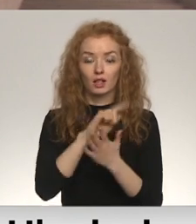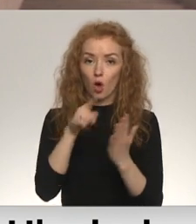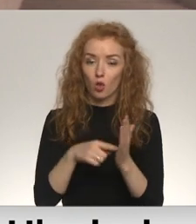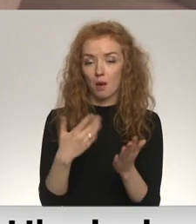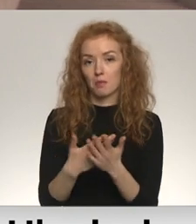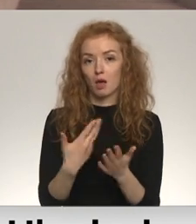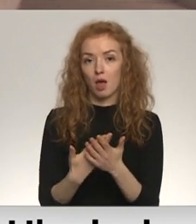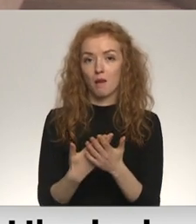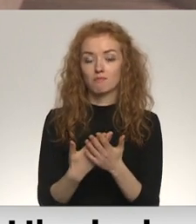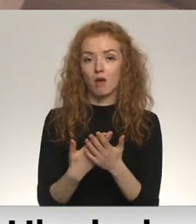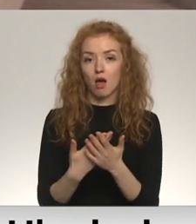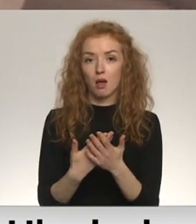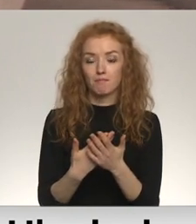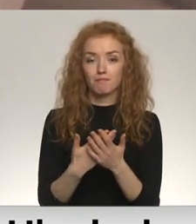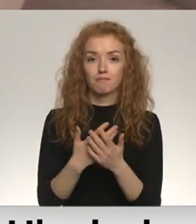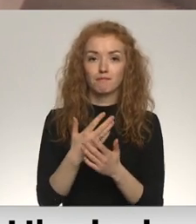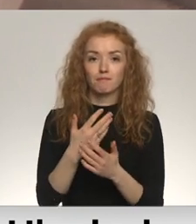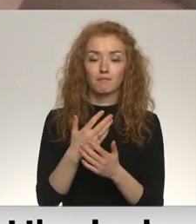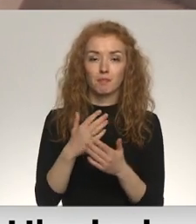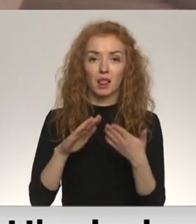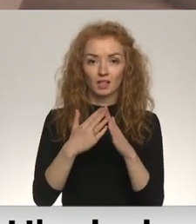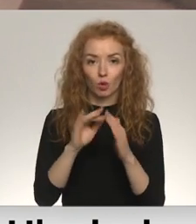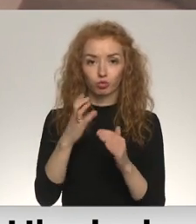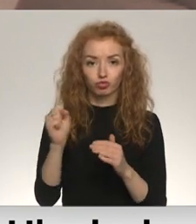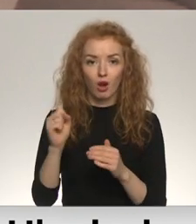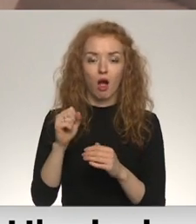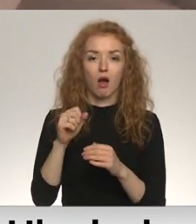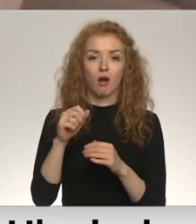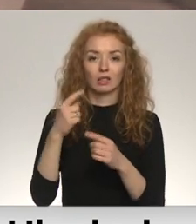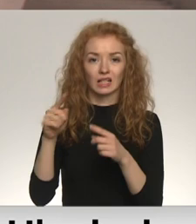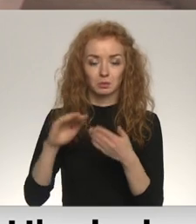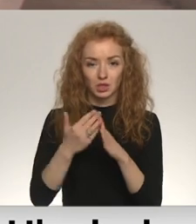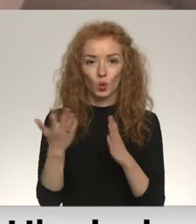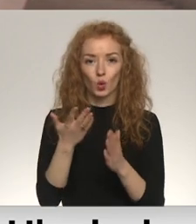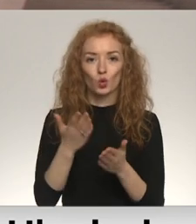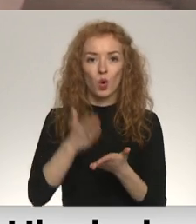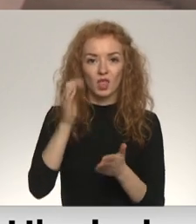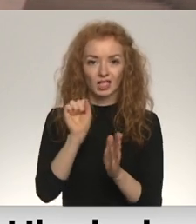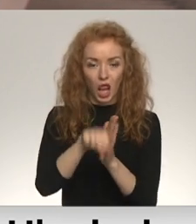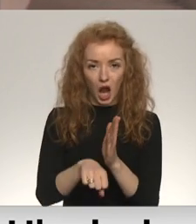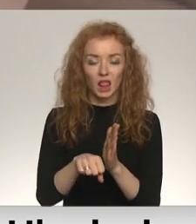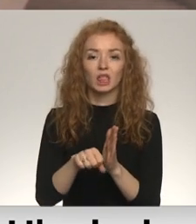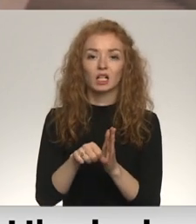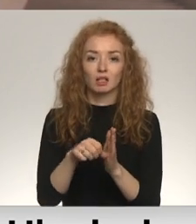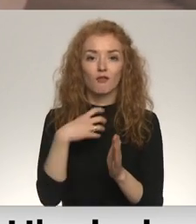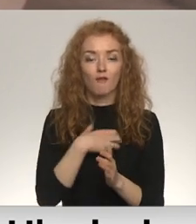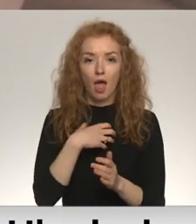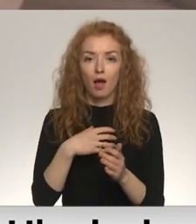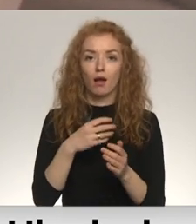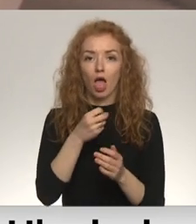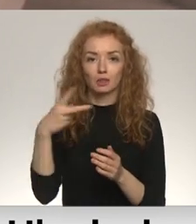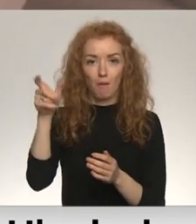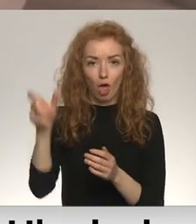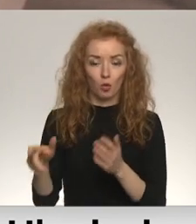viņi saredz, ka pilsētā Irpeņa un Buča, kur ir notikušie slaktiņi, ir vajadzīgi. Palīdzība no eksperta puses, ir